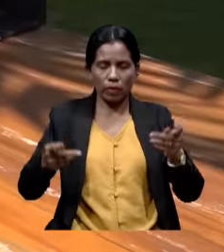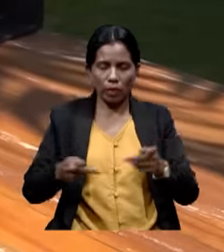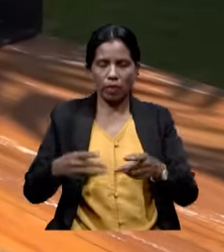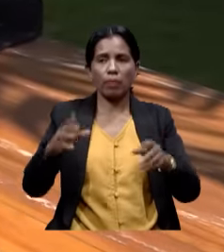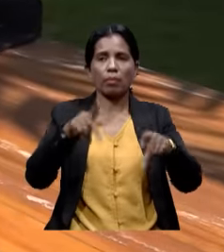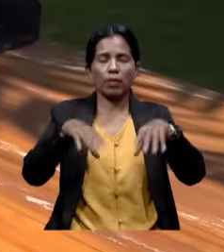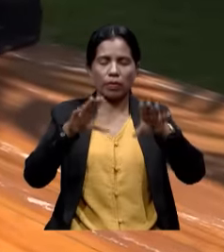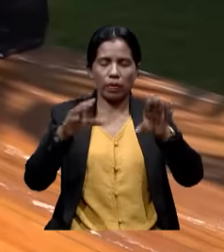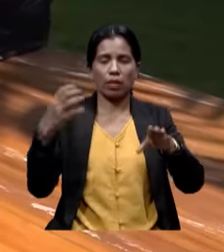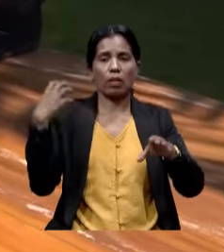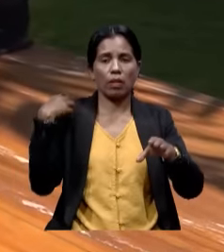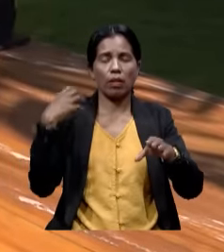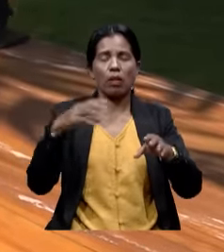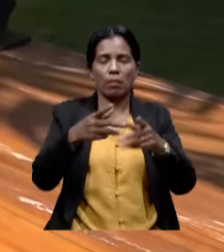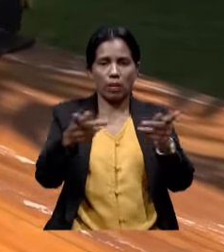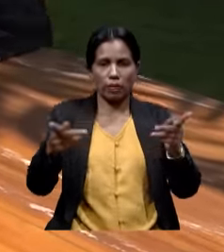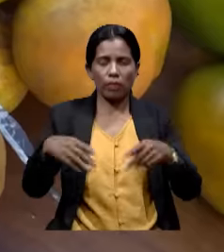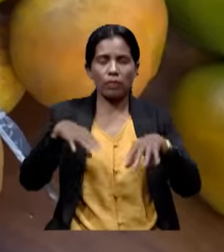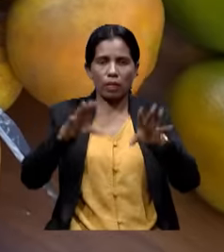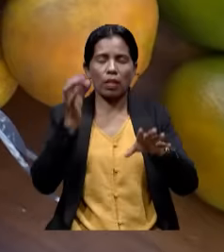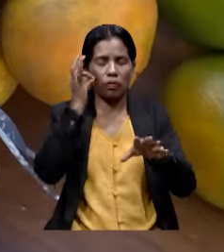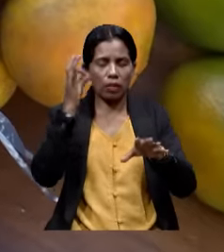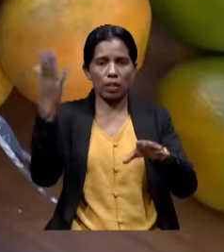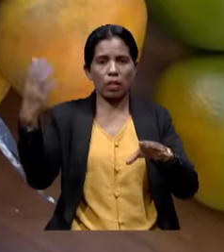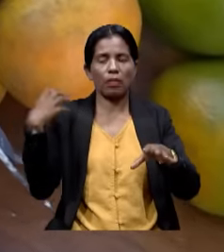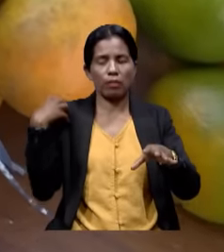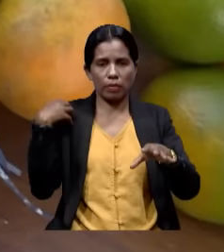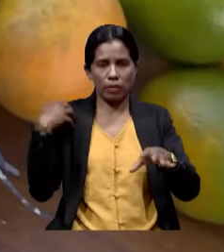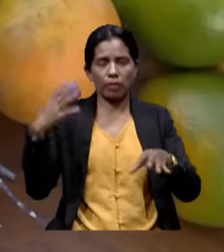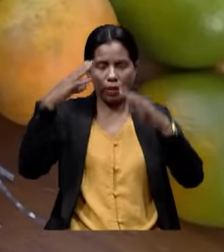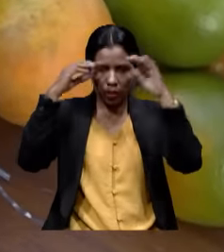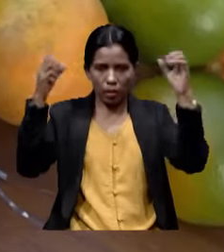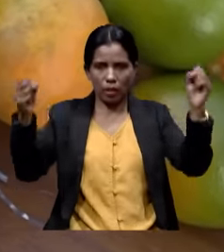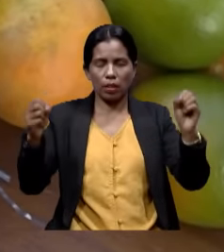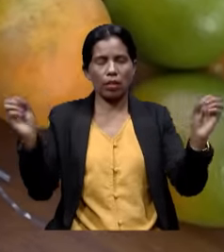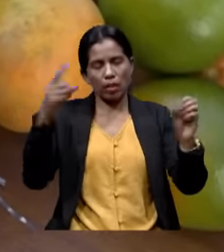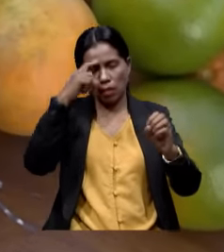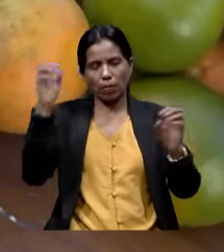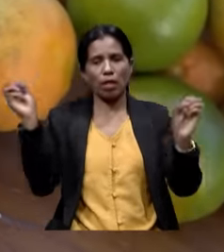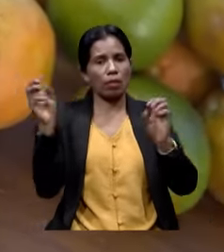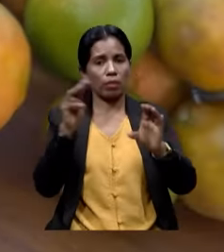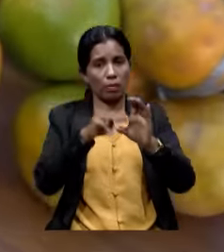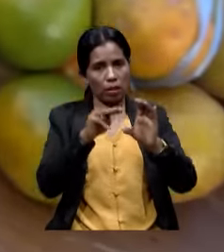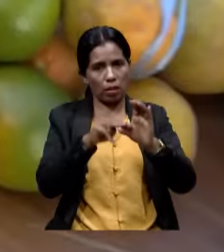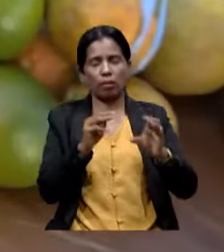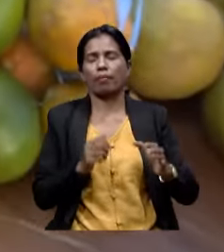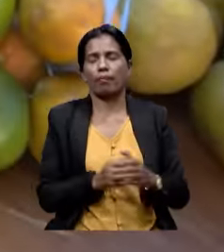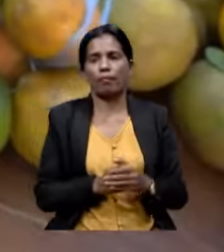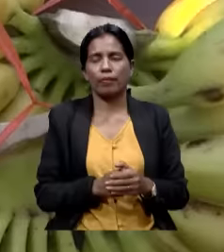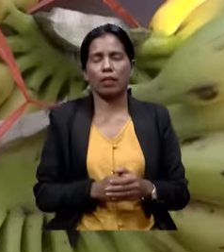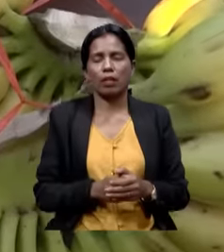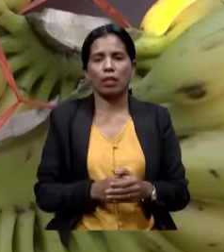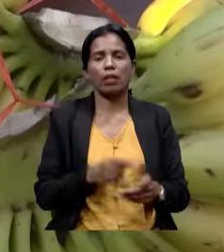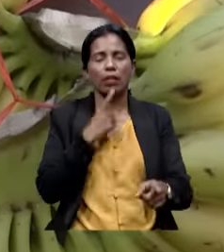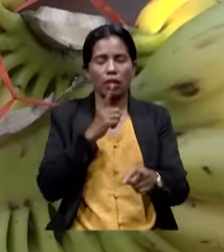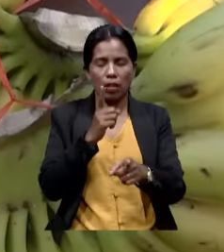ia palácio presidencial. Tamba considera palácio presidencial laos bazar. Tio deputado Fretilin dia kliu asesor